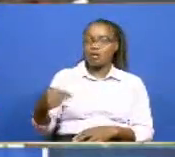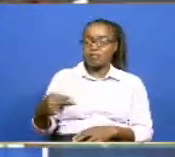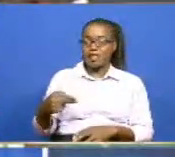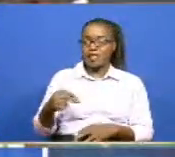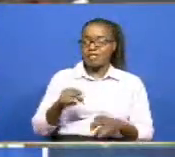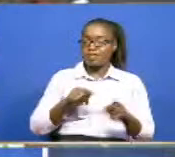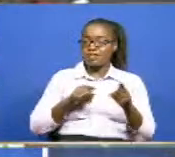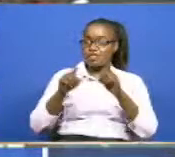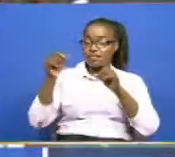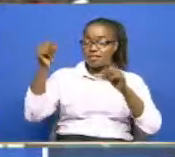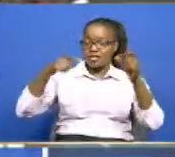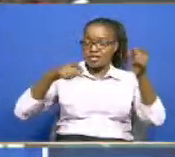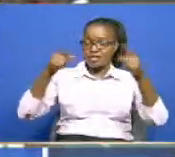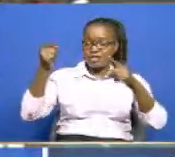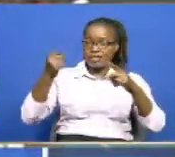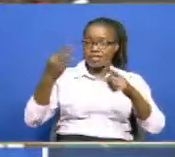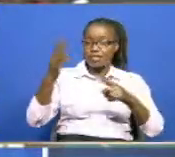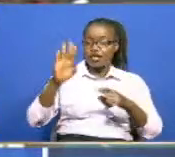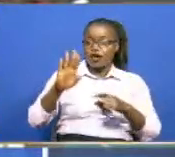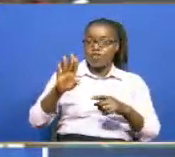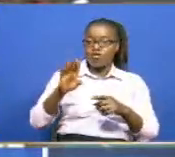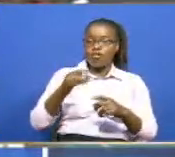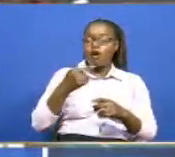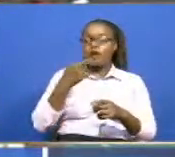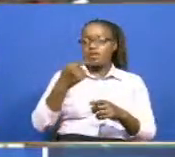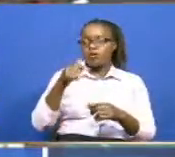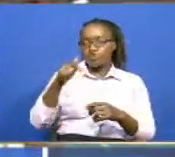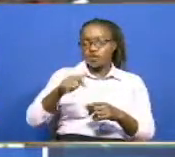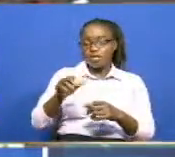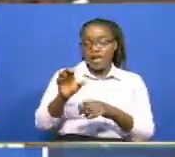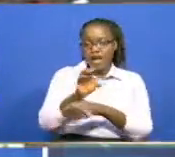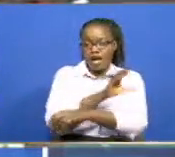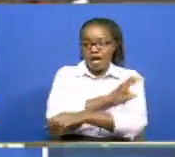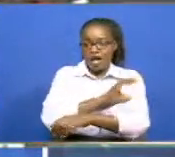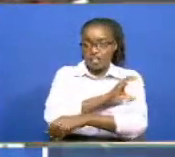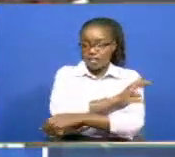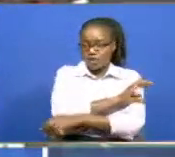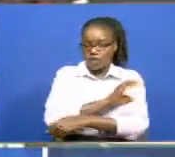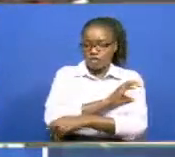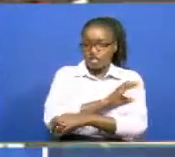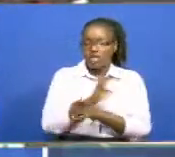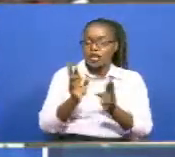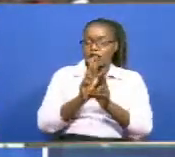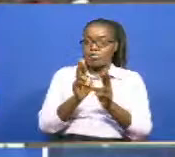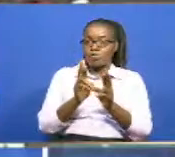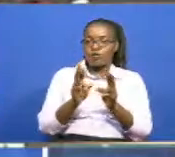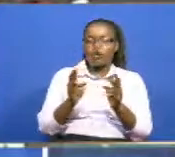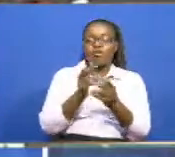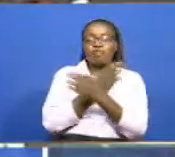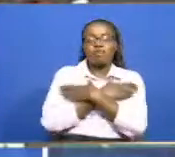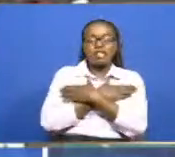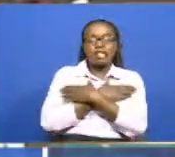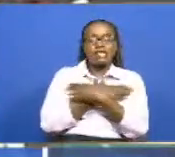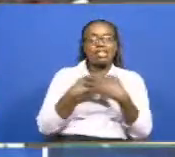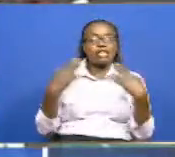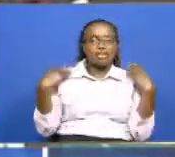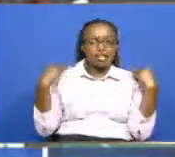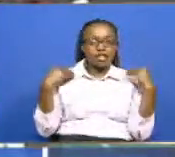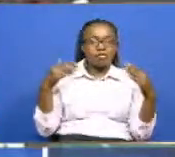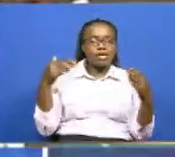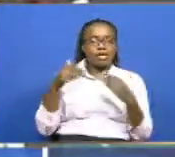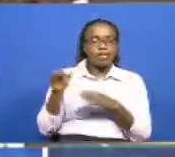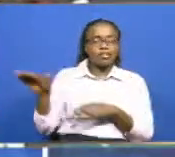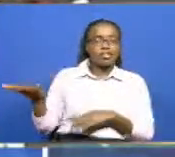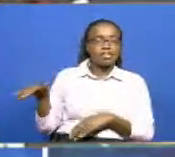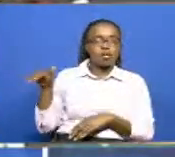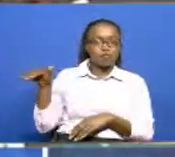wachezaji 34 kilichotajwa leo na kocha Francis Kimanzi kujiandaa kwa mechi ya kirafiki ya kimataifa dhidi ya Zambia. Mechi hiyo ambayo Harambee